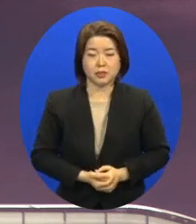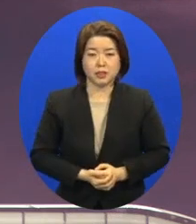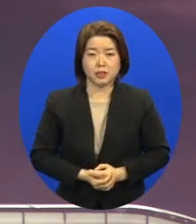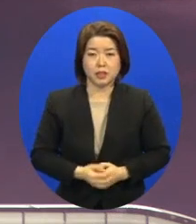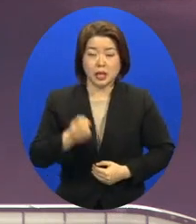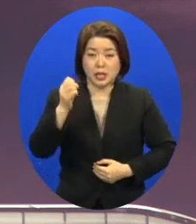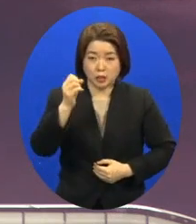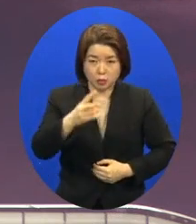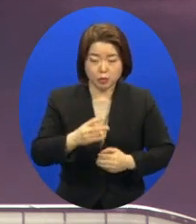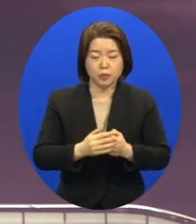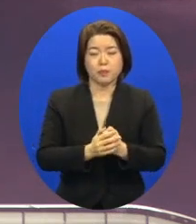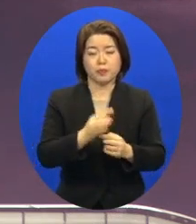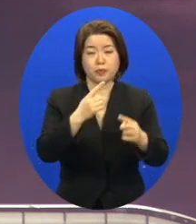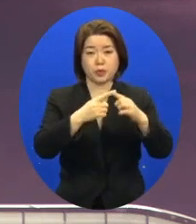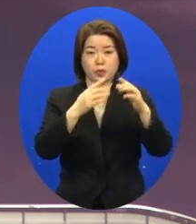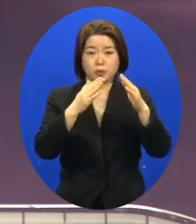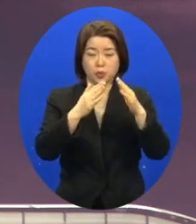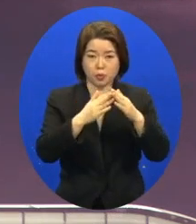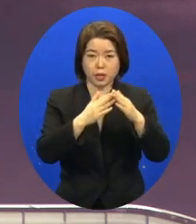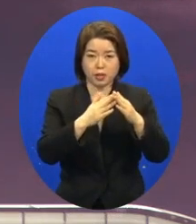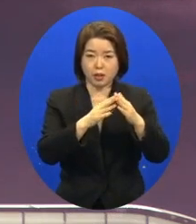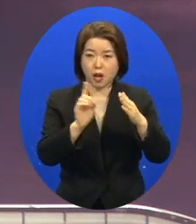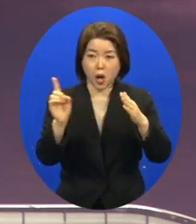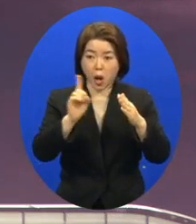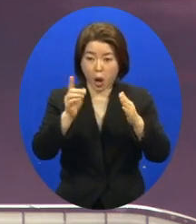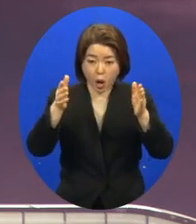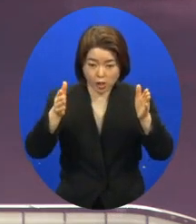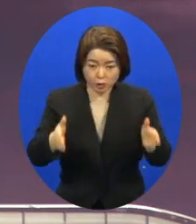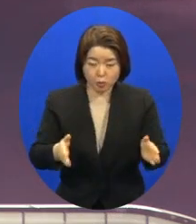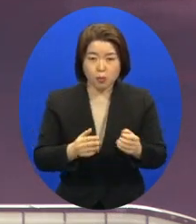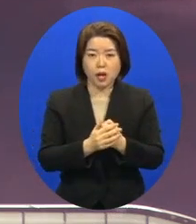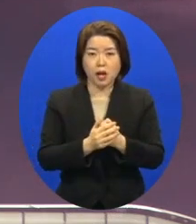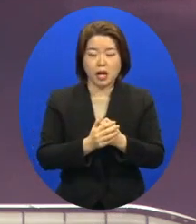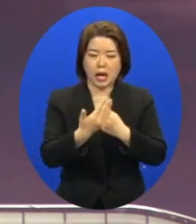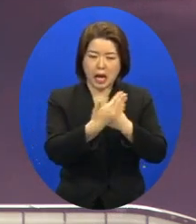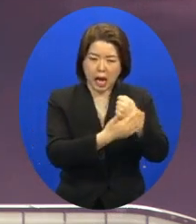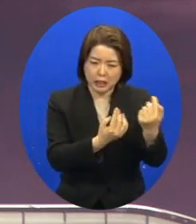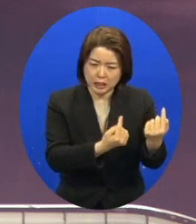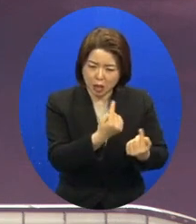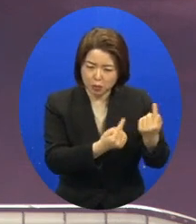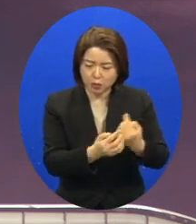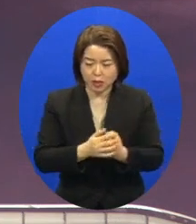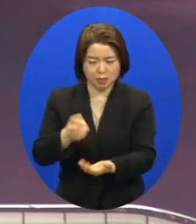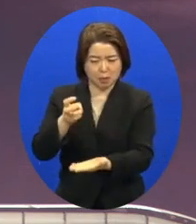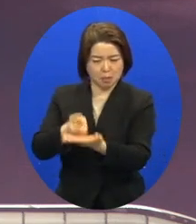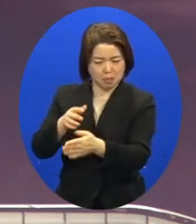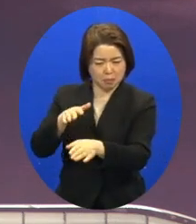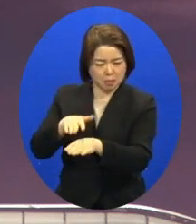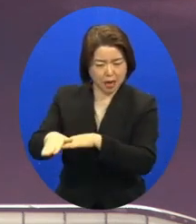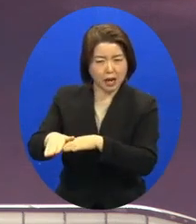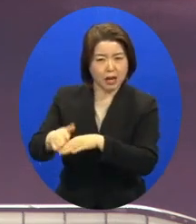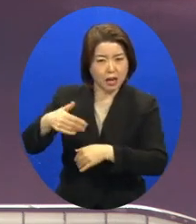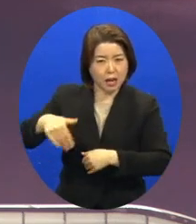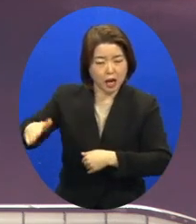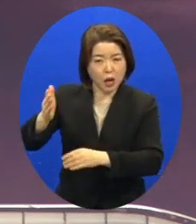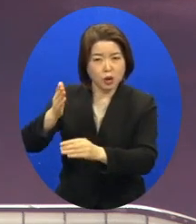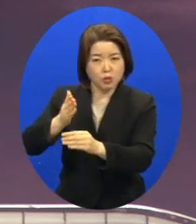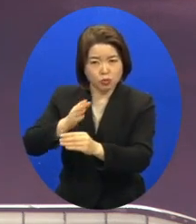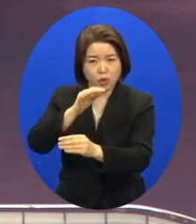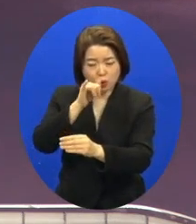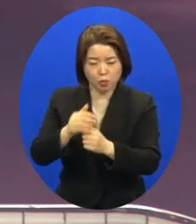그런데다가 또 교회가 어느덧 은혜보다는 너무 율법주의적인 교회가 되어가고 또